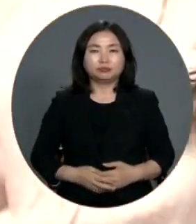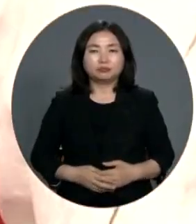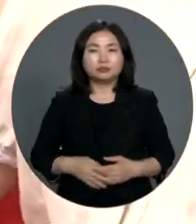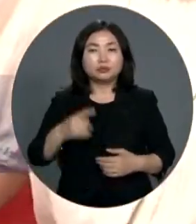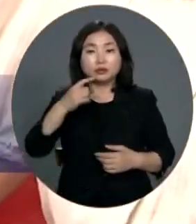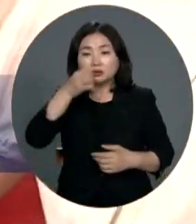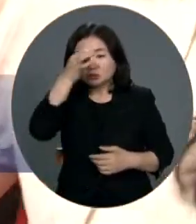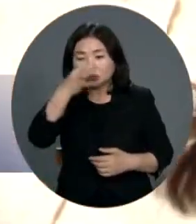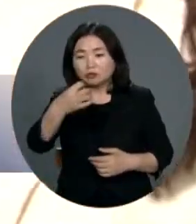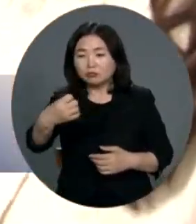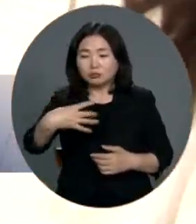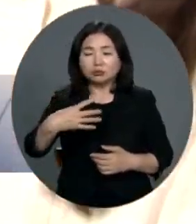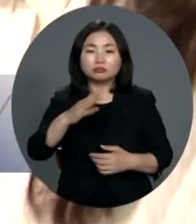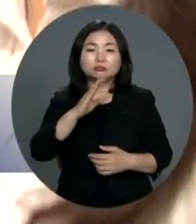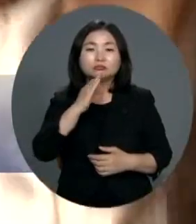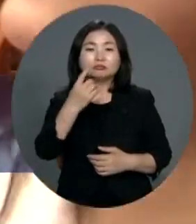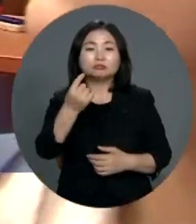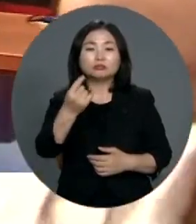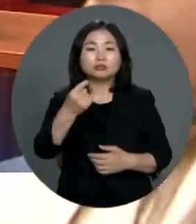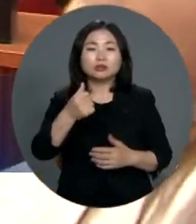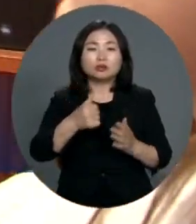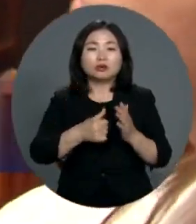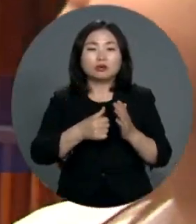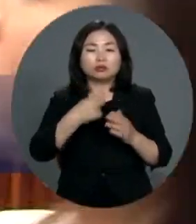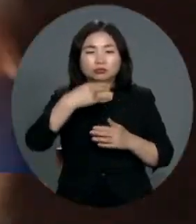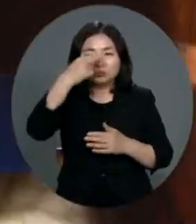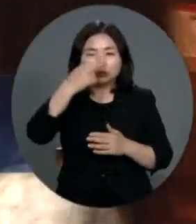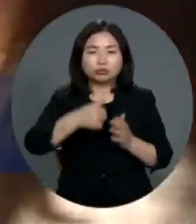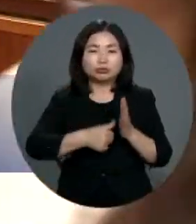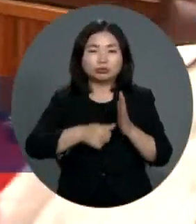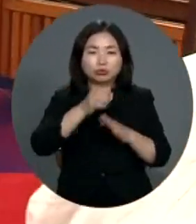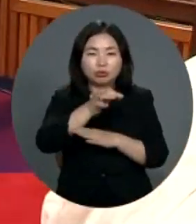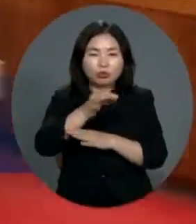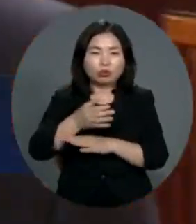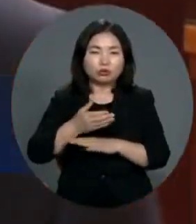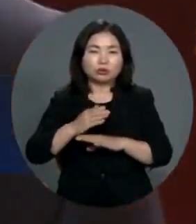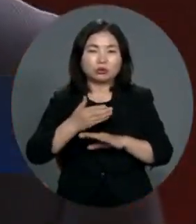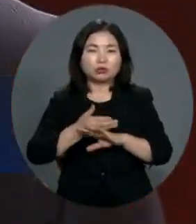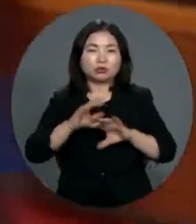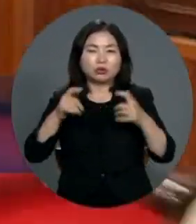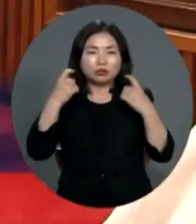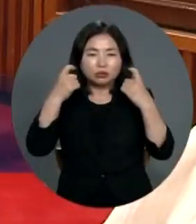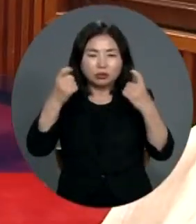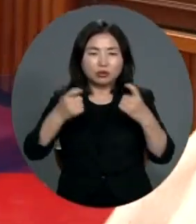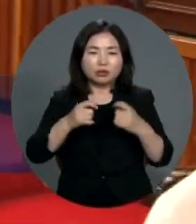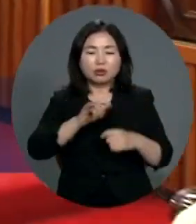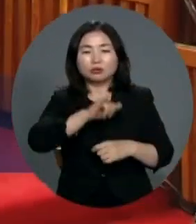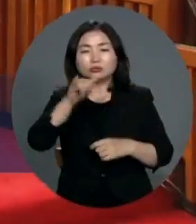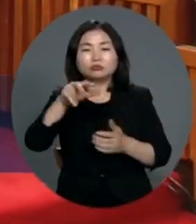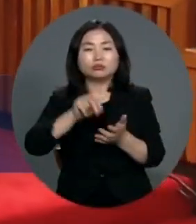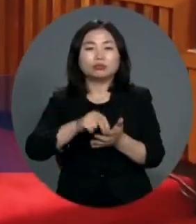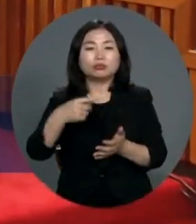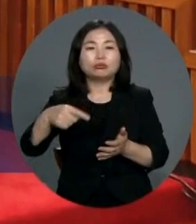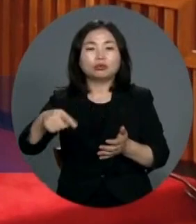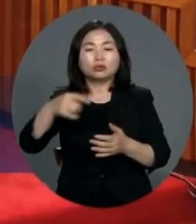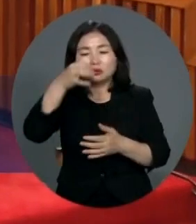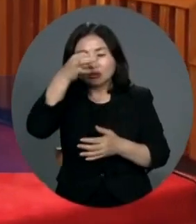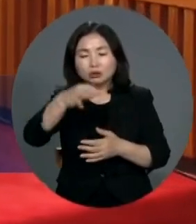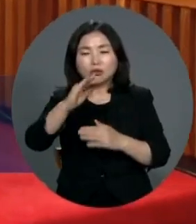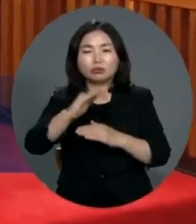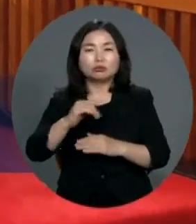사과 말씀해 주셨는데 술, 쇼핑, 외유성 연수 논란 많았잖아요. 어떤 부분에 대해서 인정하시고 어떤 부분을 사과하시는